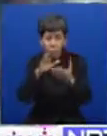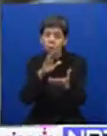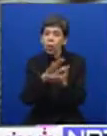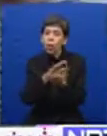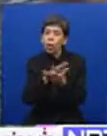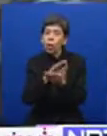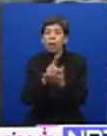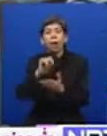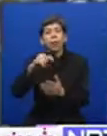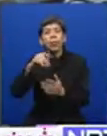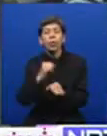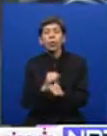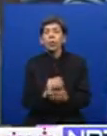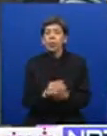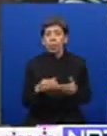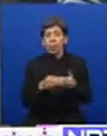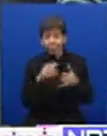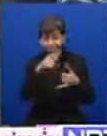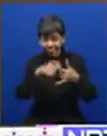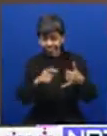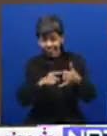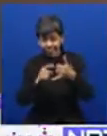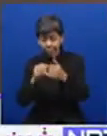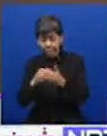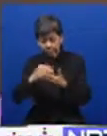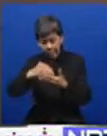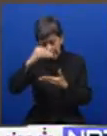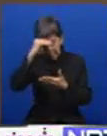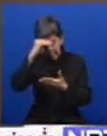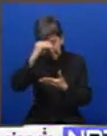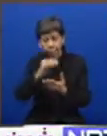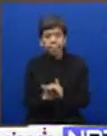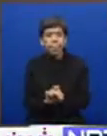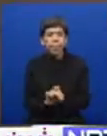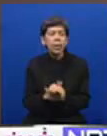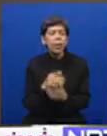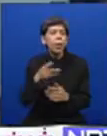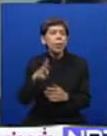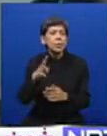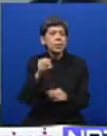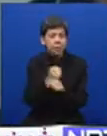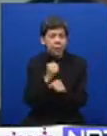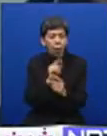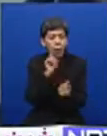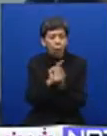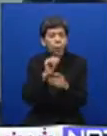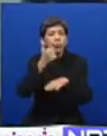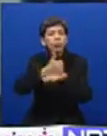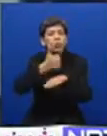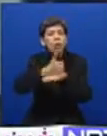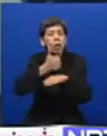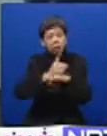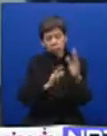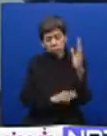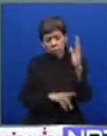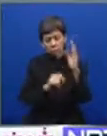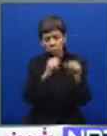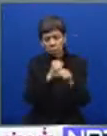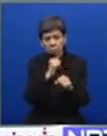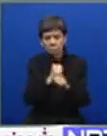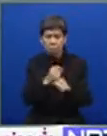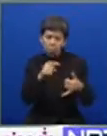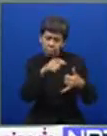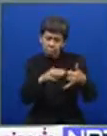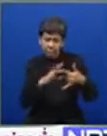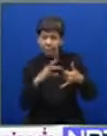โรงเรียนน้ำผุดนำนายพงศกรสุดใจใหม่นักเรียนชั้นมัธยมศึกษาปีที่ 4เข้าพบผู้ว่าราชการจังหวัดตรังหลังได้